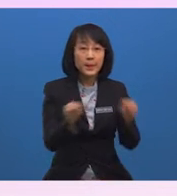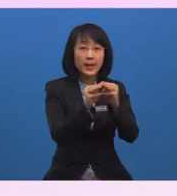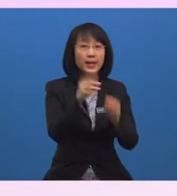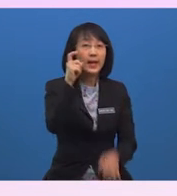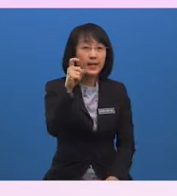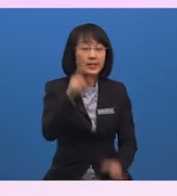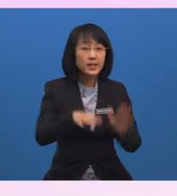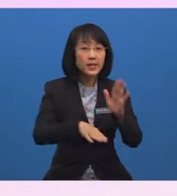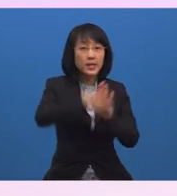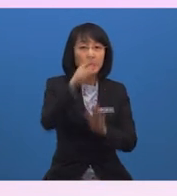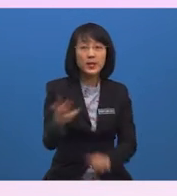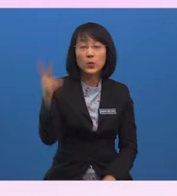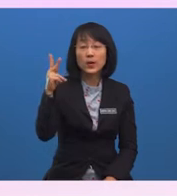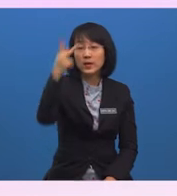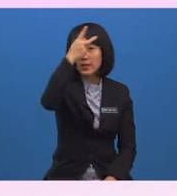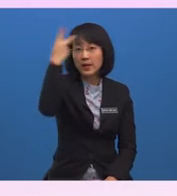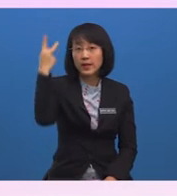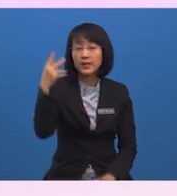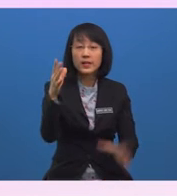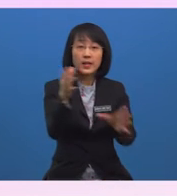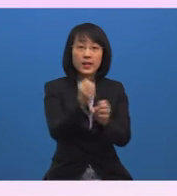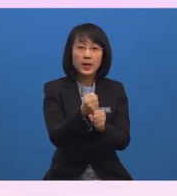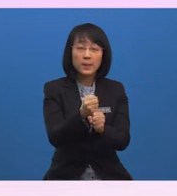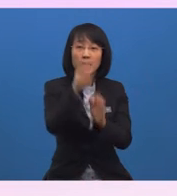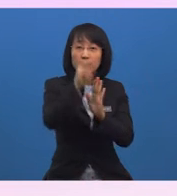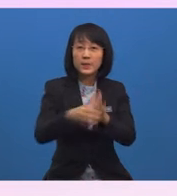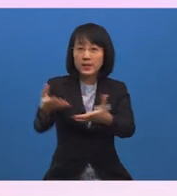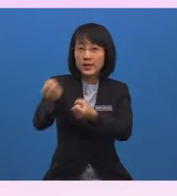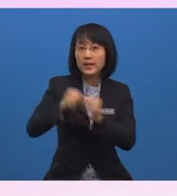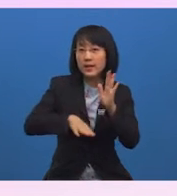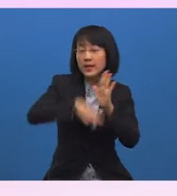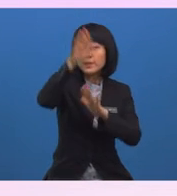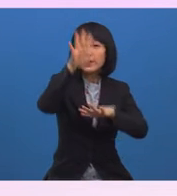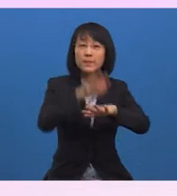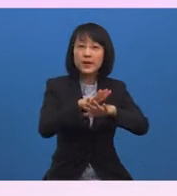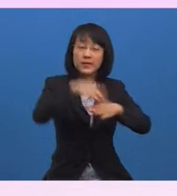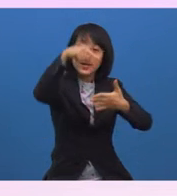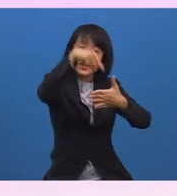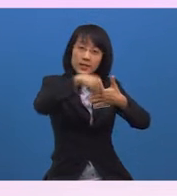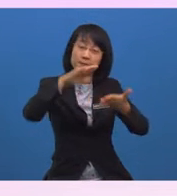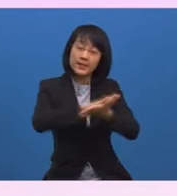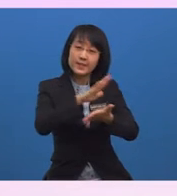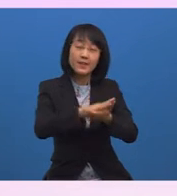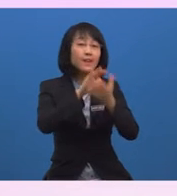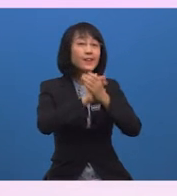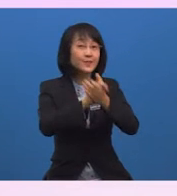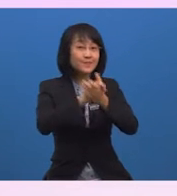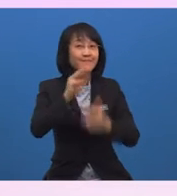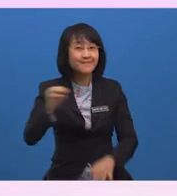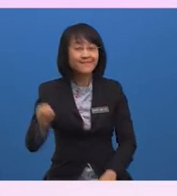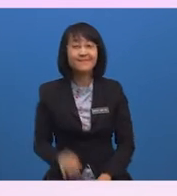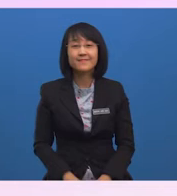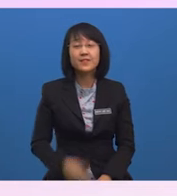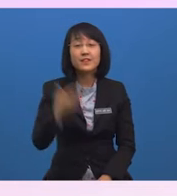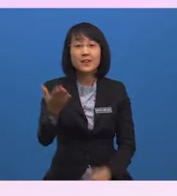kerana dapat menarik lebih banyak klip kertas. Tahniah murid-murid, anda menjawab